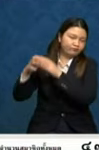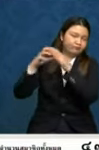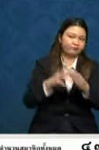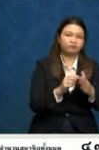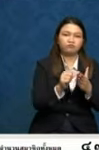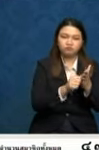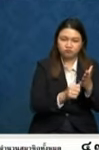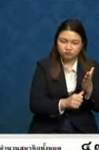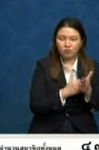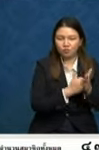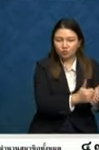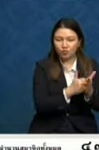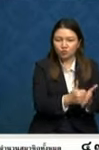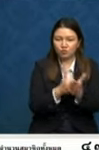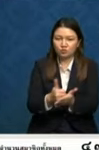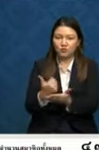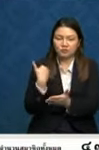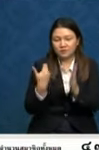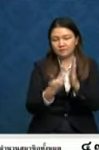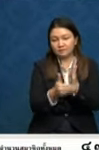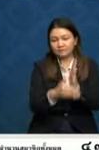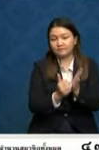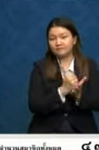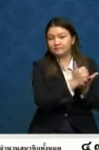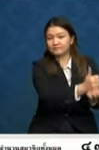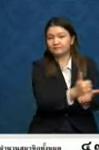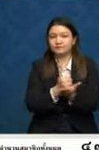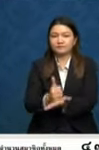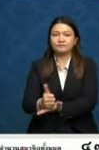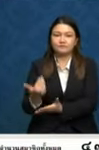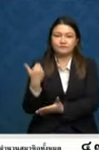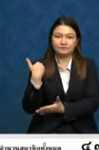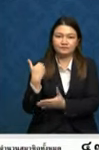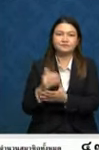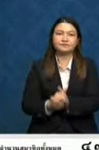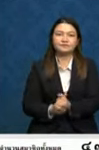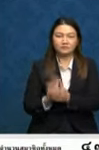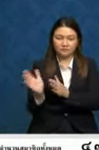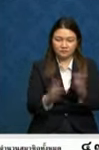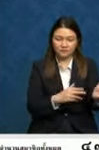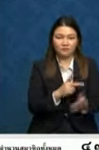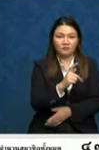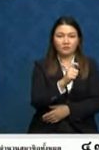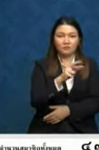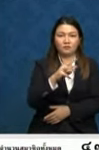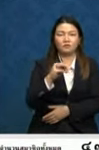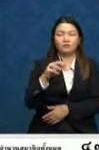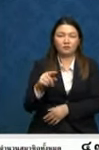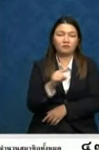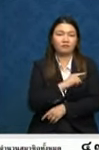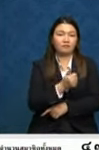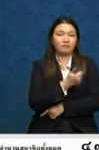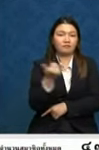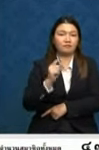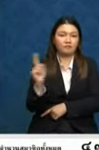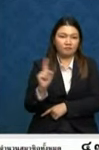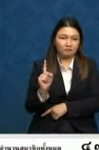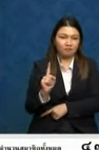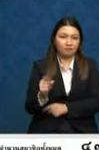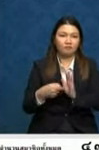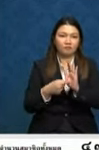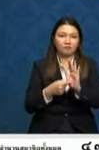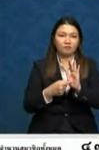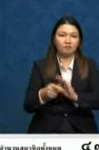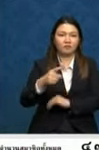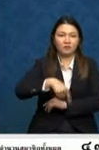ในภาคเหนือและบางส่วนของภาคอีสานในปัจจุบันนอกจากนั้นภารกิจงานอื่นๆเช่นเรื่องของการขับเคลื่อนการแก้ไขปัญห